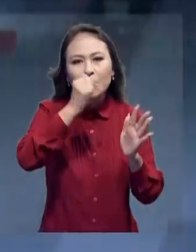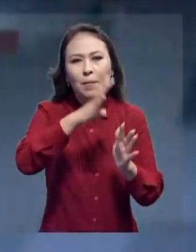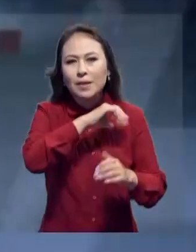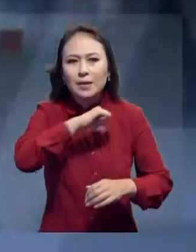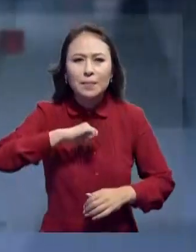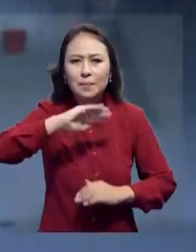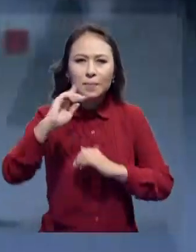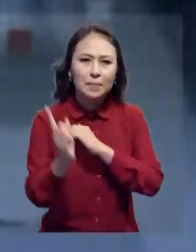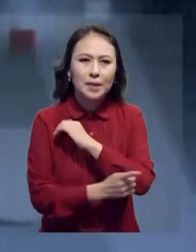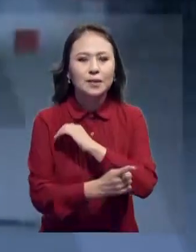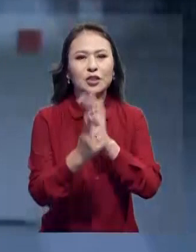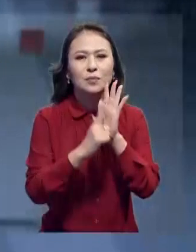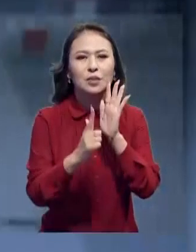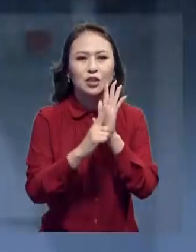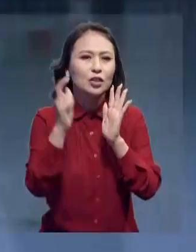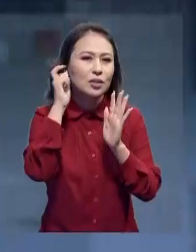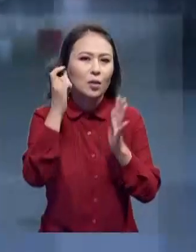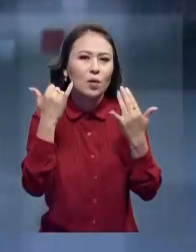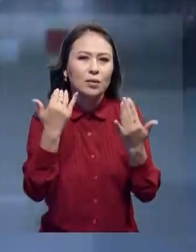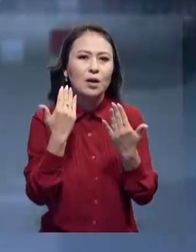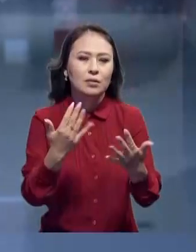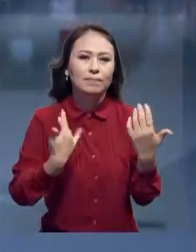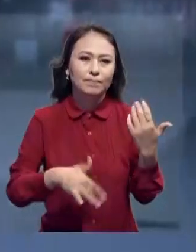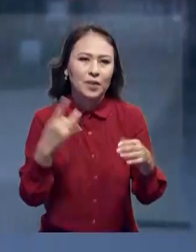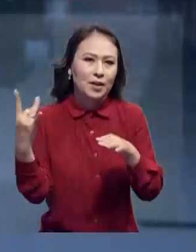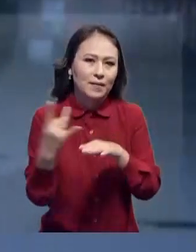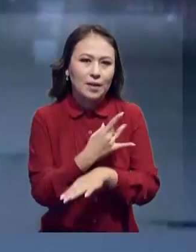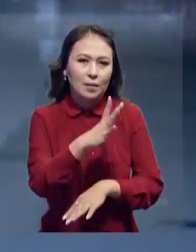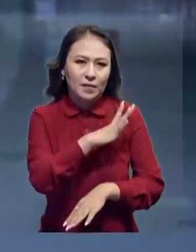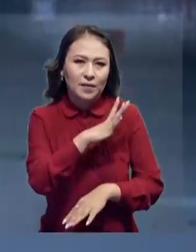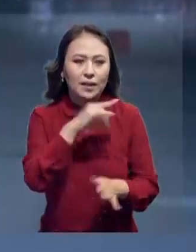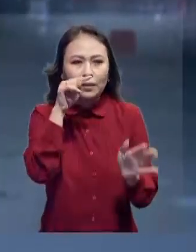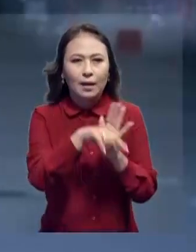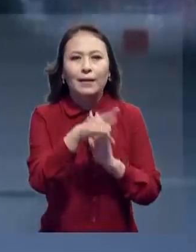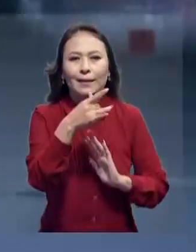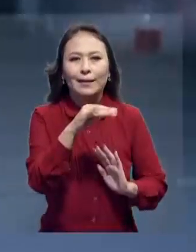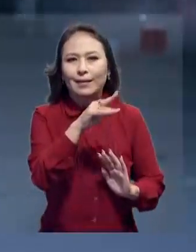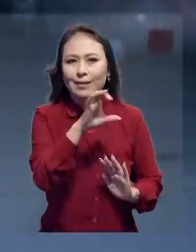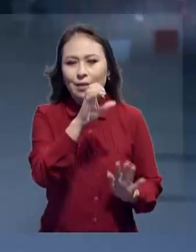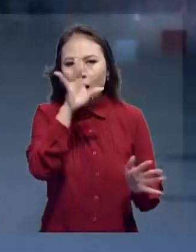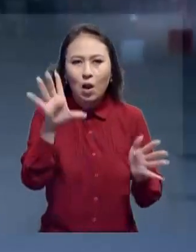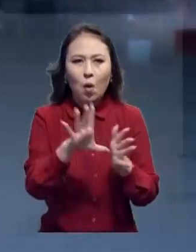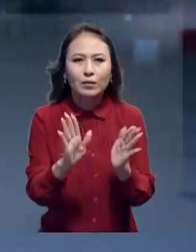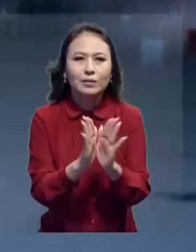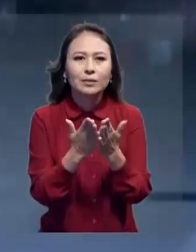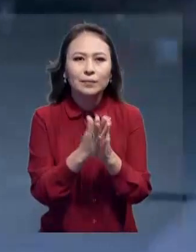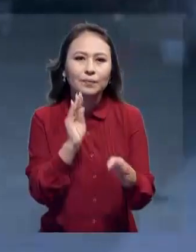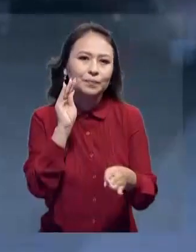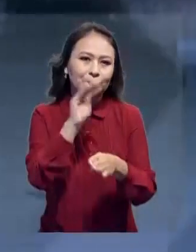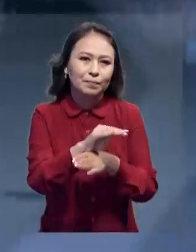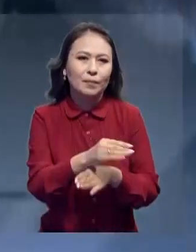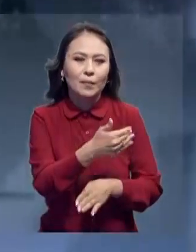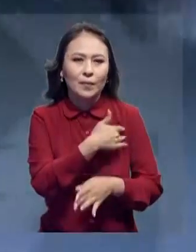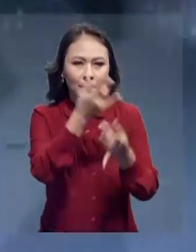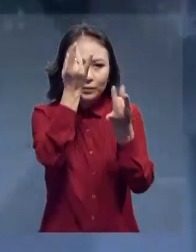88-де, кішісі 7 жаста. Олардың арасында ұлттық аспапты алғаш қолға алғандар да бар. Гиннестің рекордтар кітабына енерлік ерекше